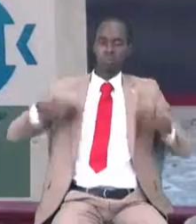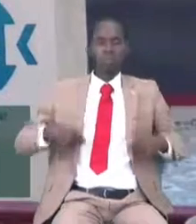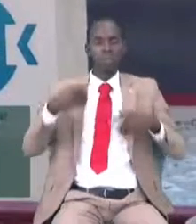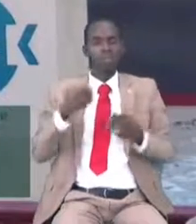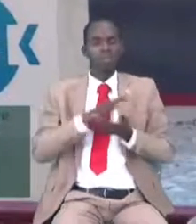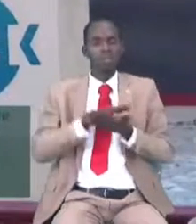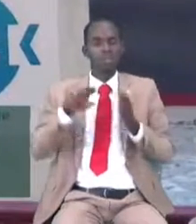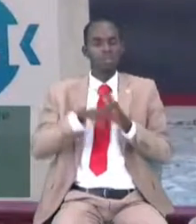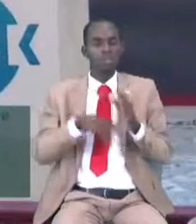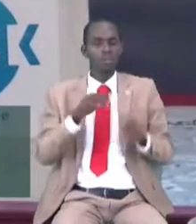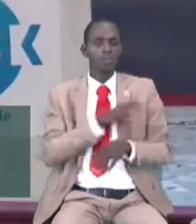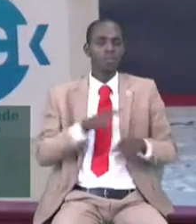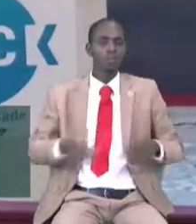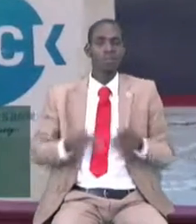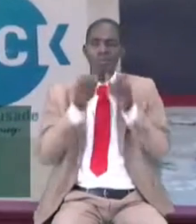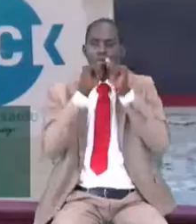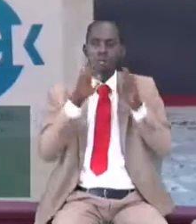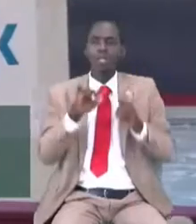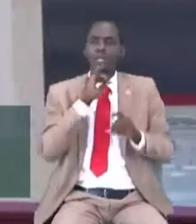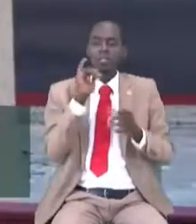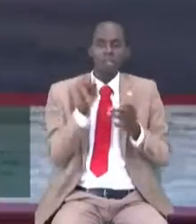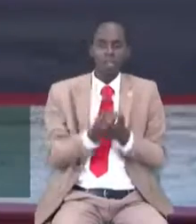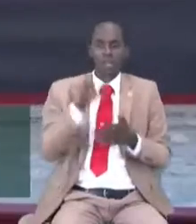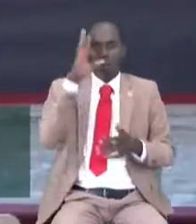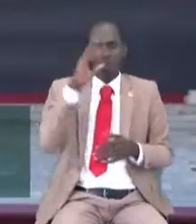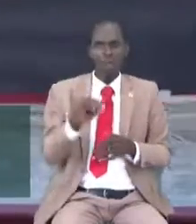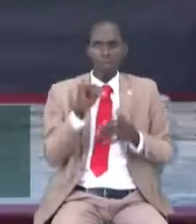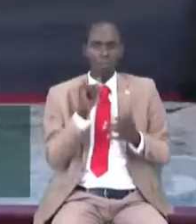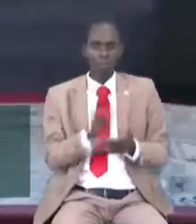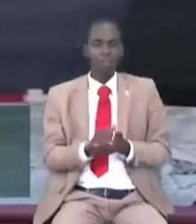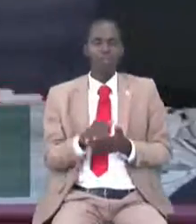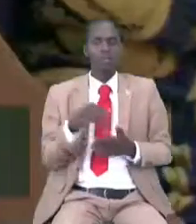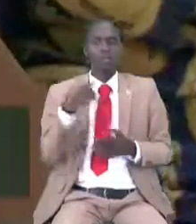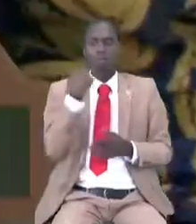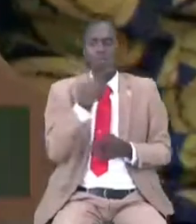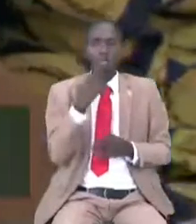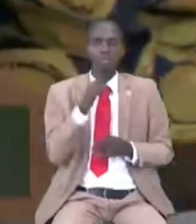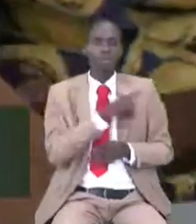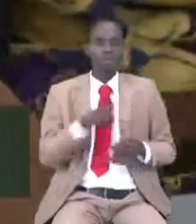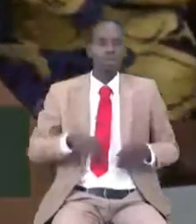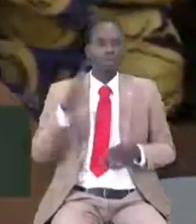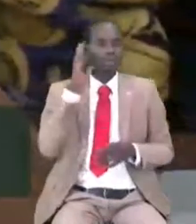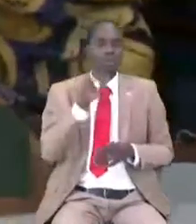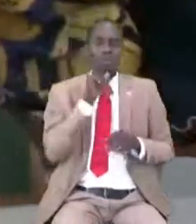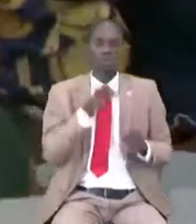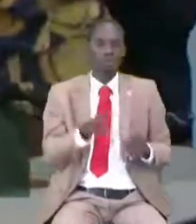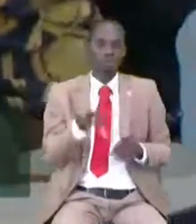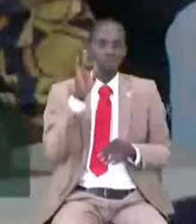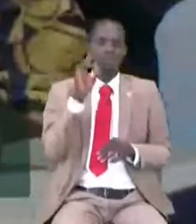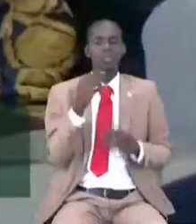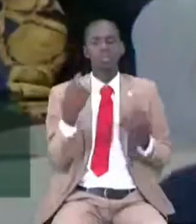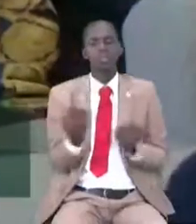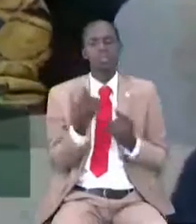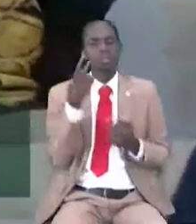à qui le Seigneur n'impute pas son péché. Et le verset 11 nous dit, et qui